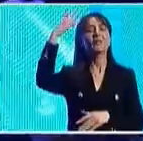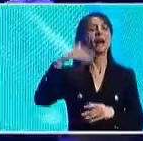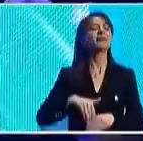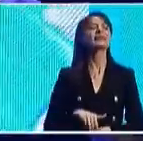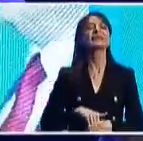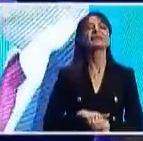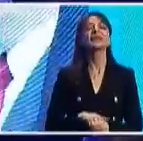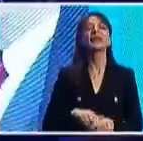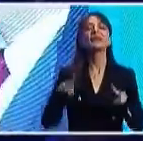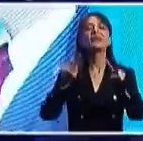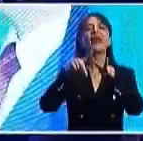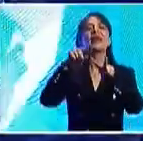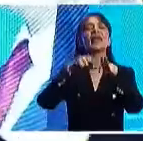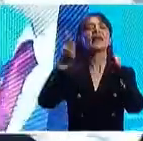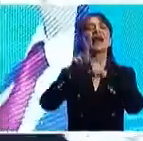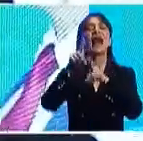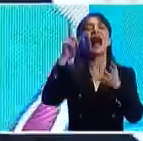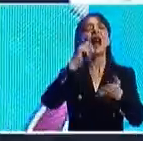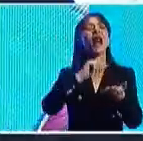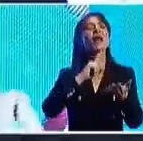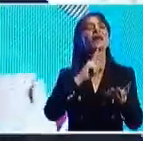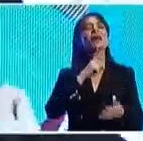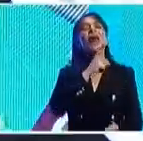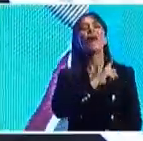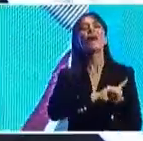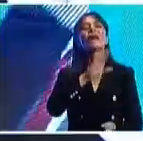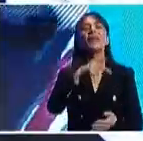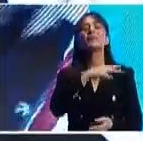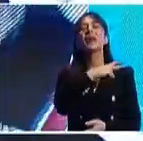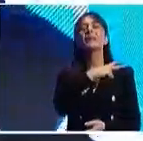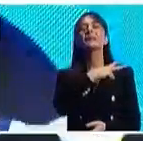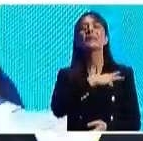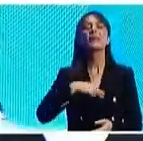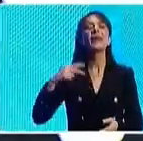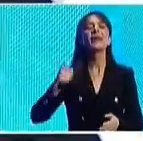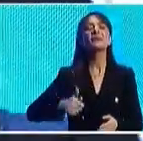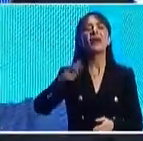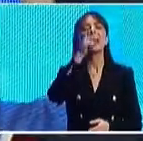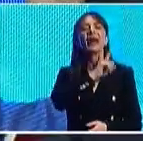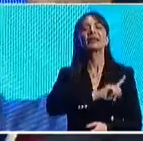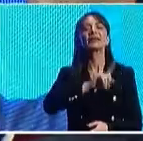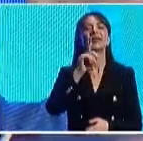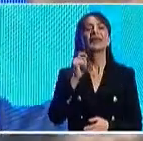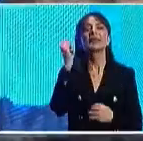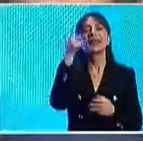MKYK üyelerimiz, milletvekillerimiz, belediye başkan adaylarımız, ilçe başkanlarımız,